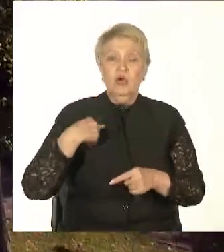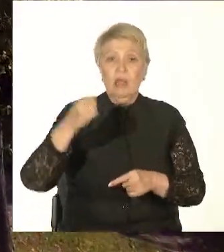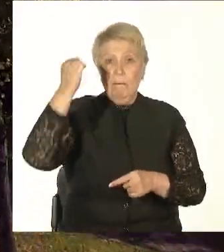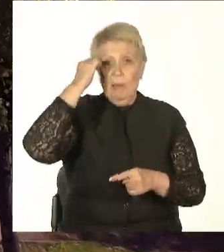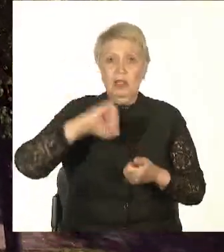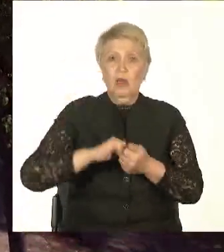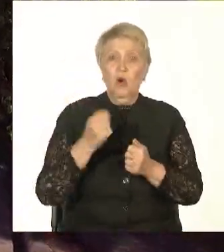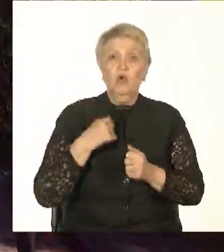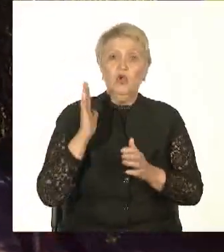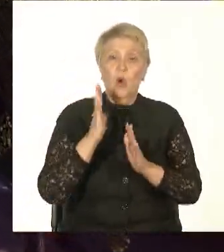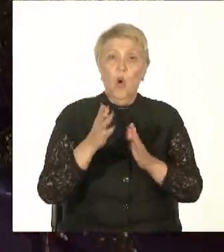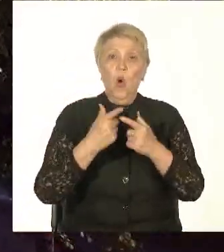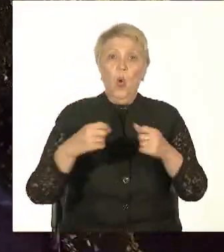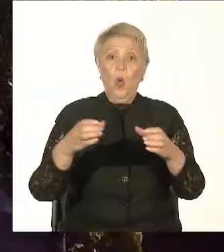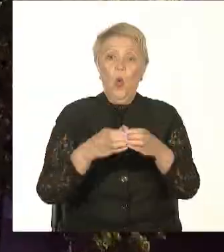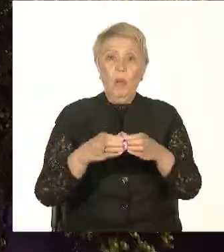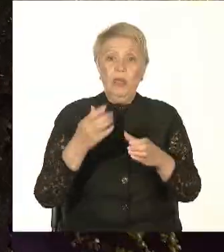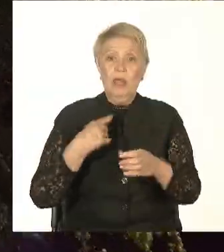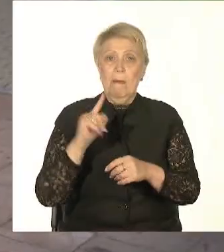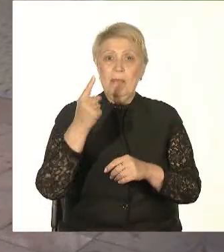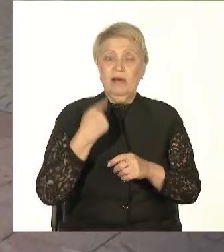встал вопрос, я его первый задал.